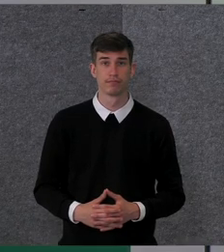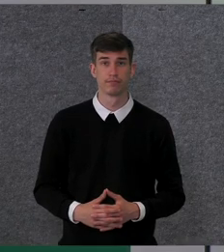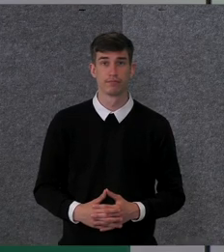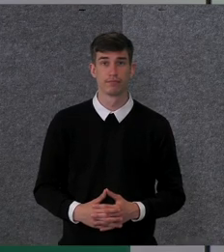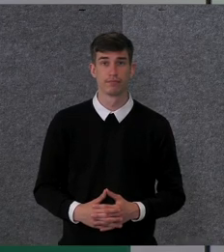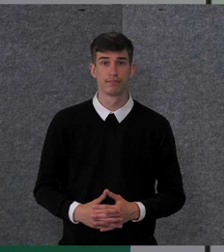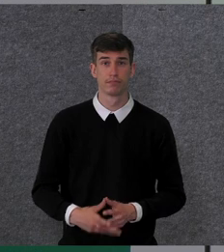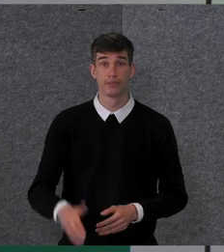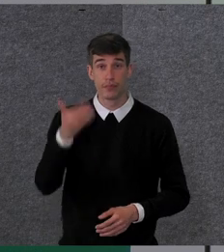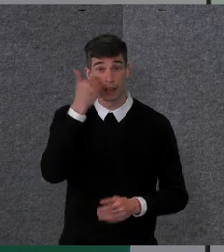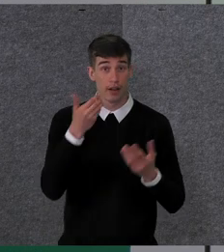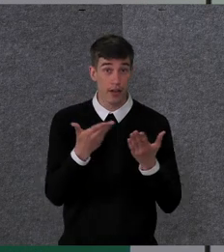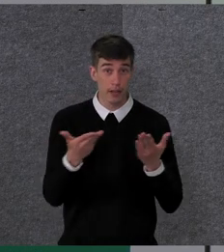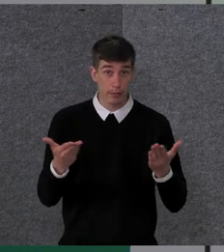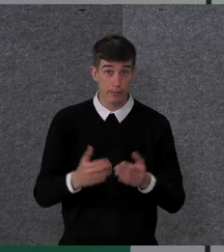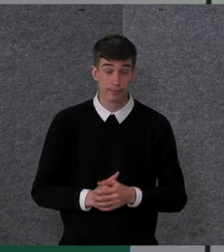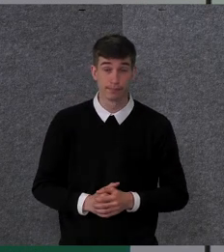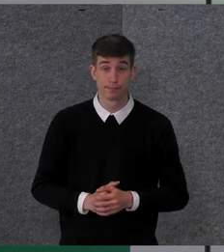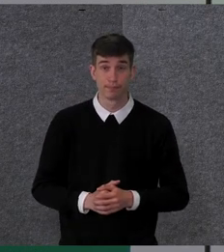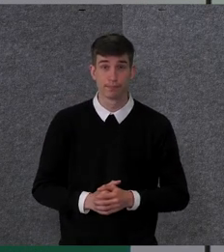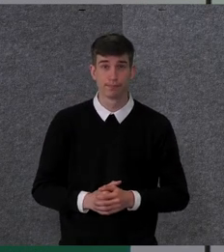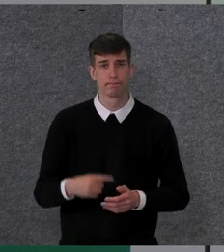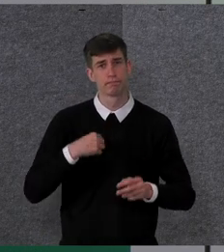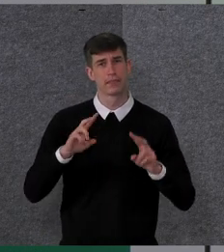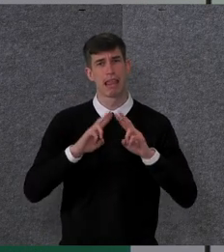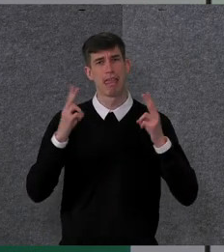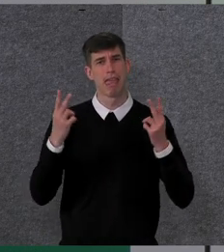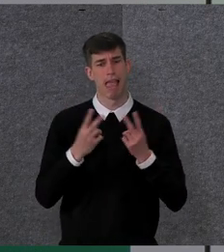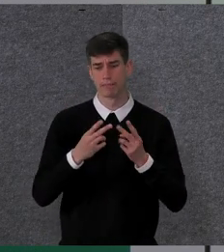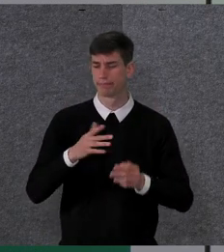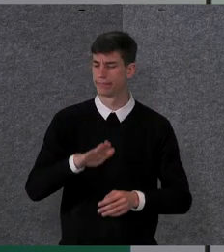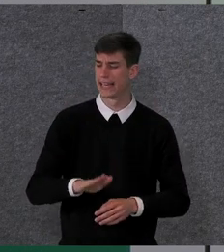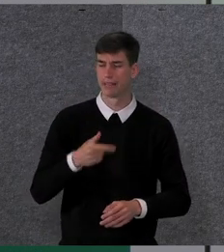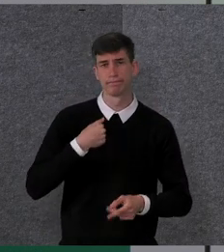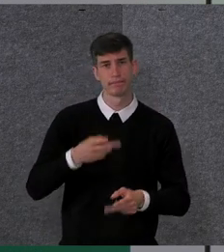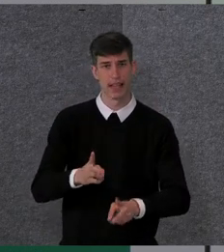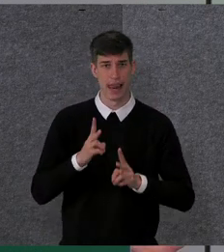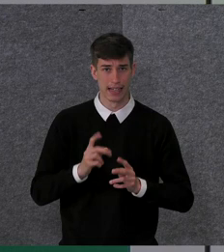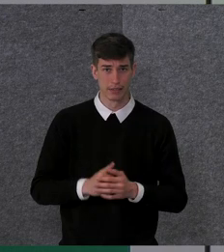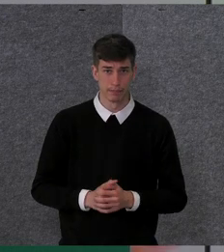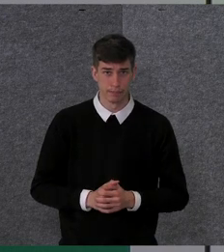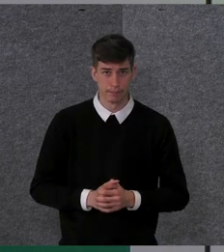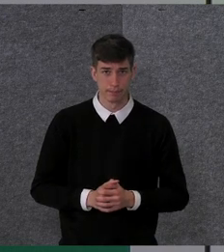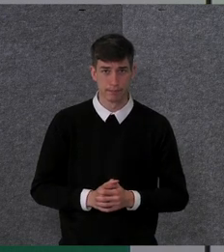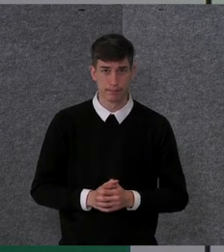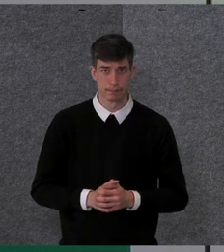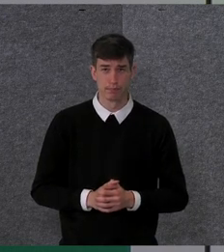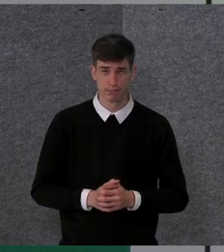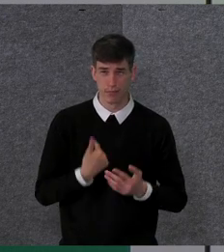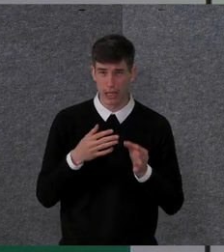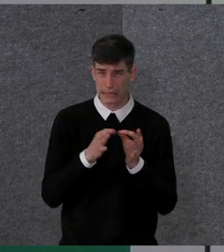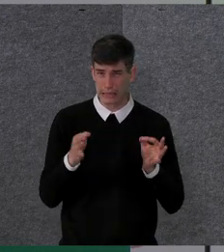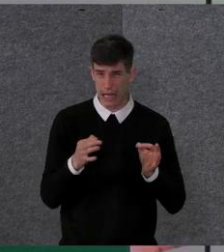Liebe Freunde und Freundinnen, wir haben die Erde von unseren Kindern nur gebohrt. Das ist wohl einer unserer wichtigsten